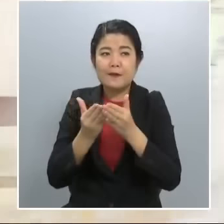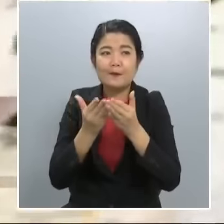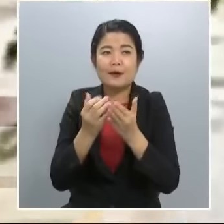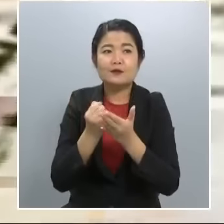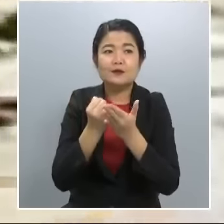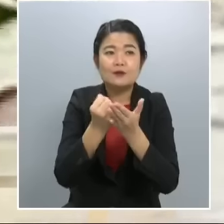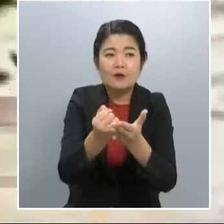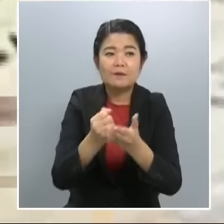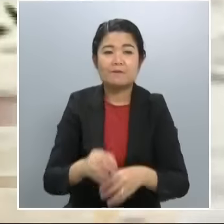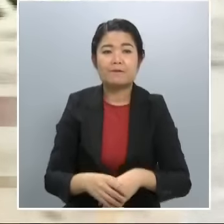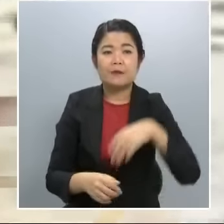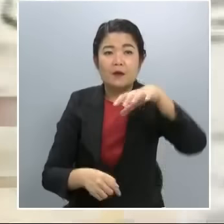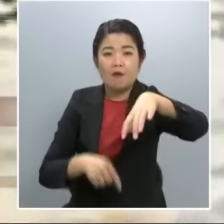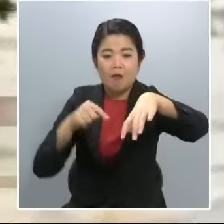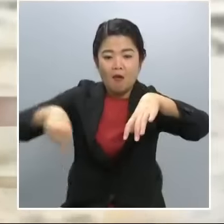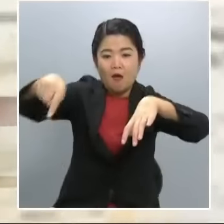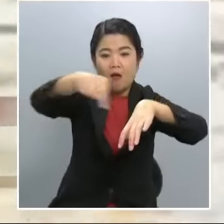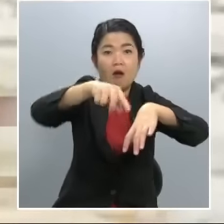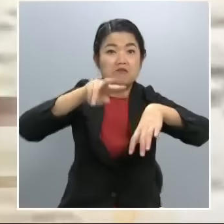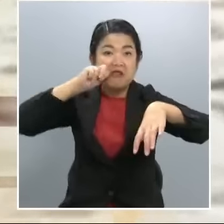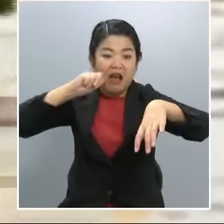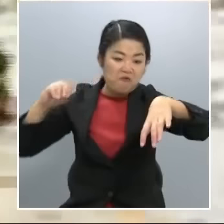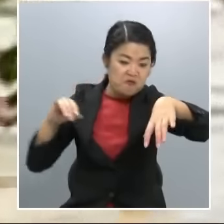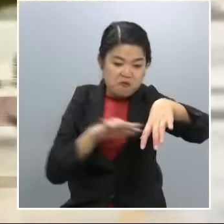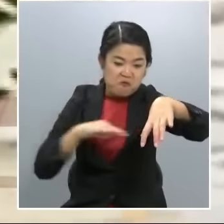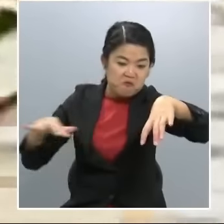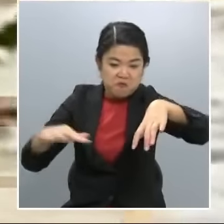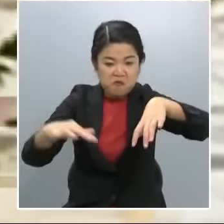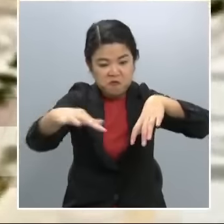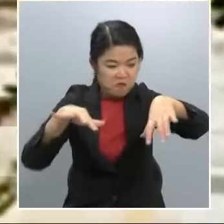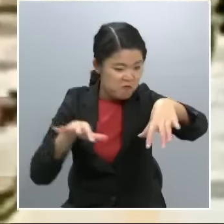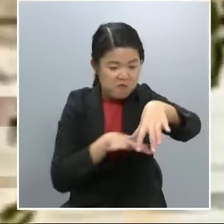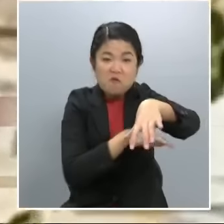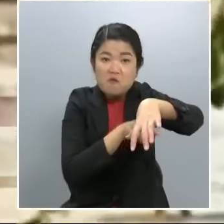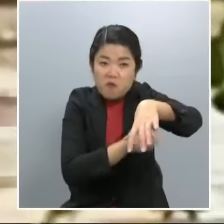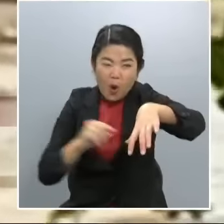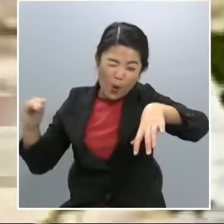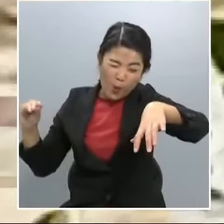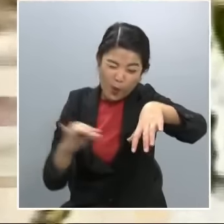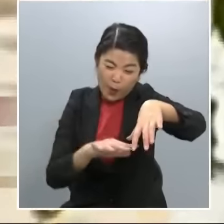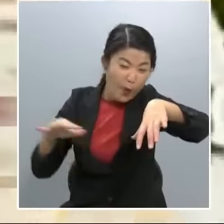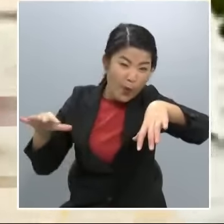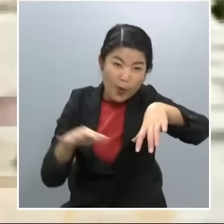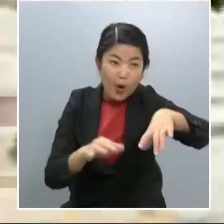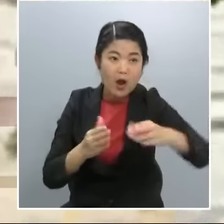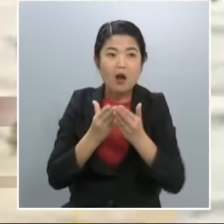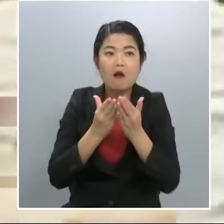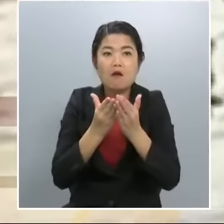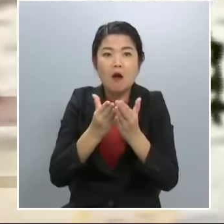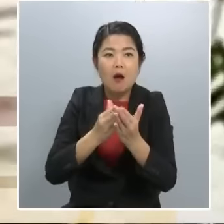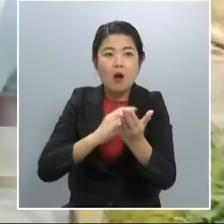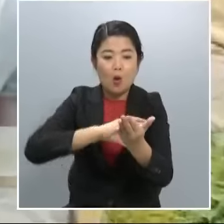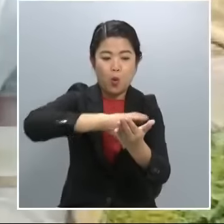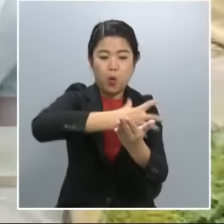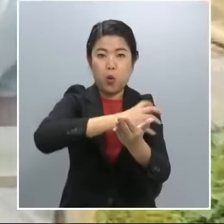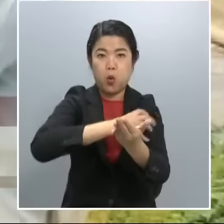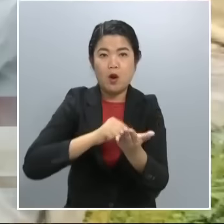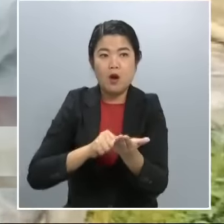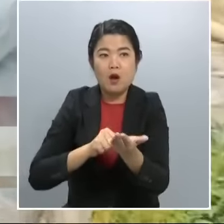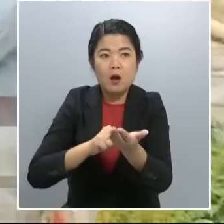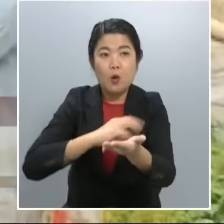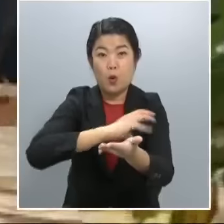โดยโดยรอบเนี่ยถูกแม่น้ำปลายเอิดท่วมเป็นอานาบริเวณกว้างแล้วน้ำเชี่ยวใช้เรือหางยาววิ่งทวนน้ำเข้าไปช่วยนำ